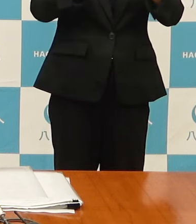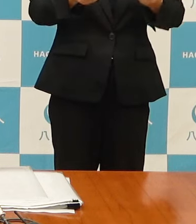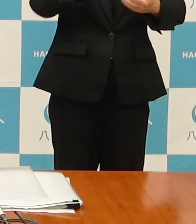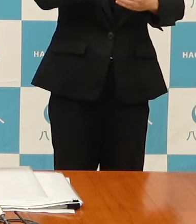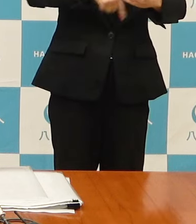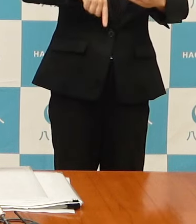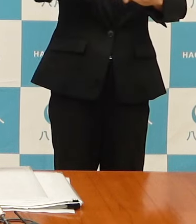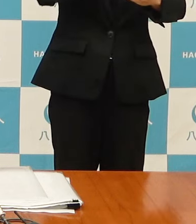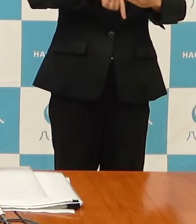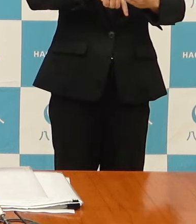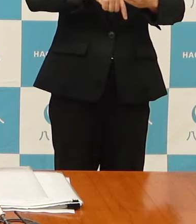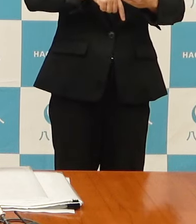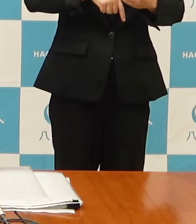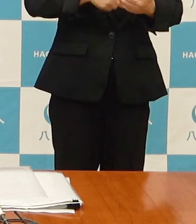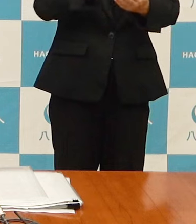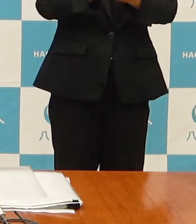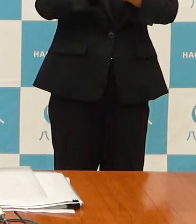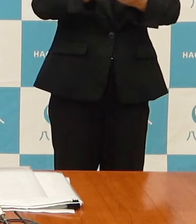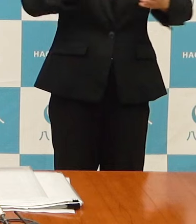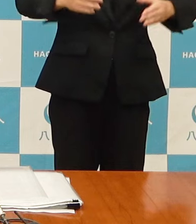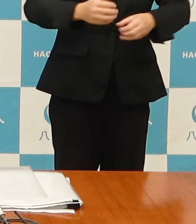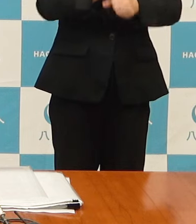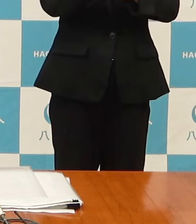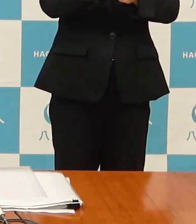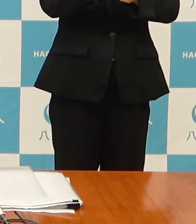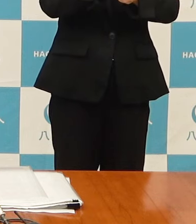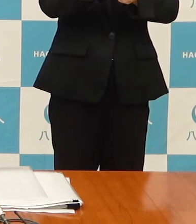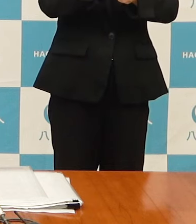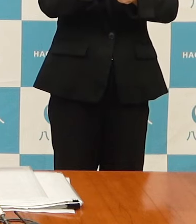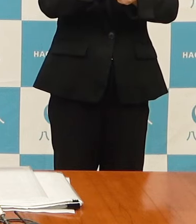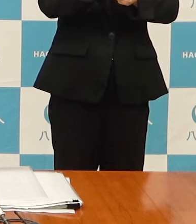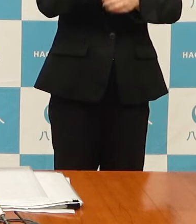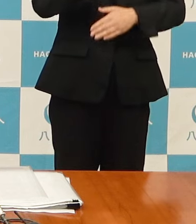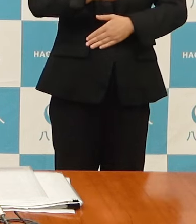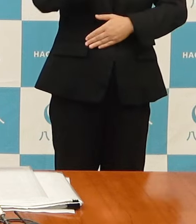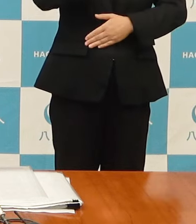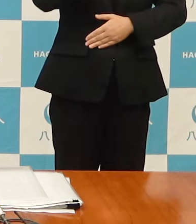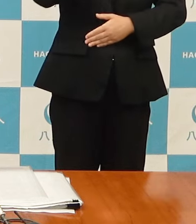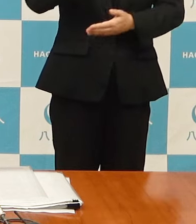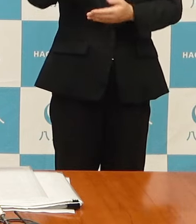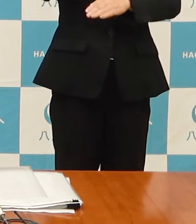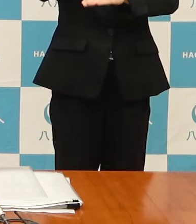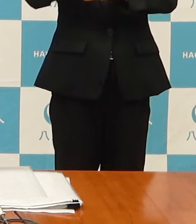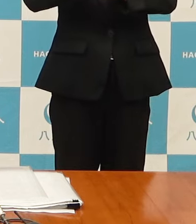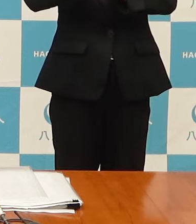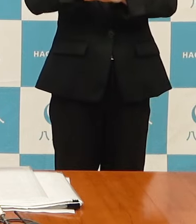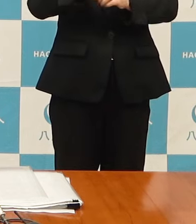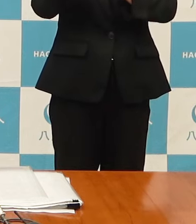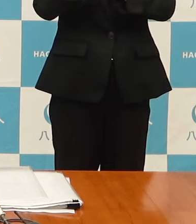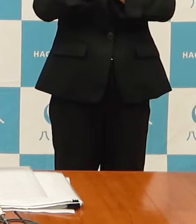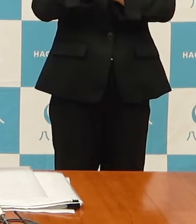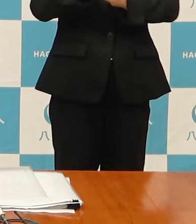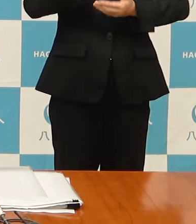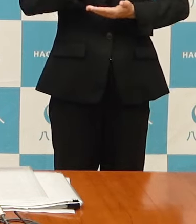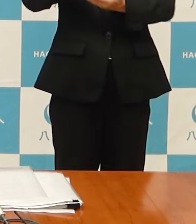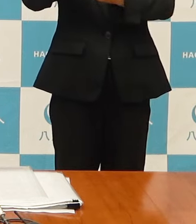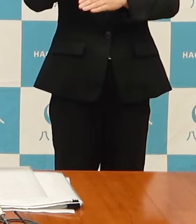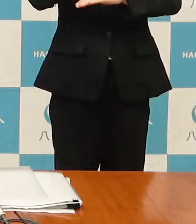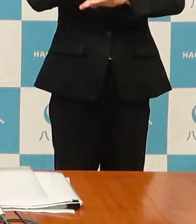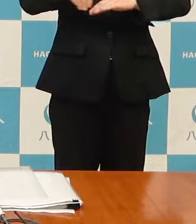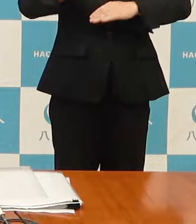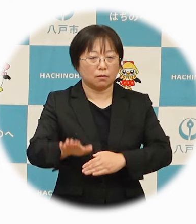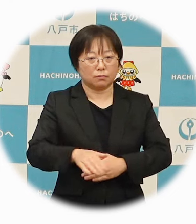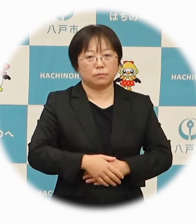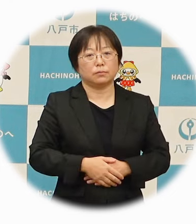に関する要望を取りまとめまして今後直接県知事に対し要望するものであります